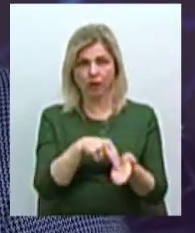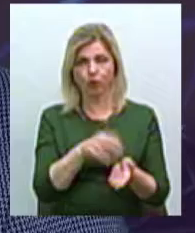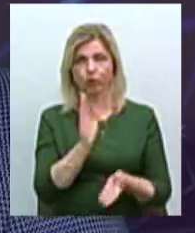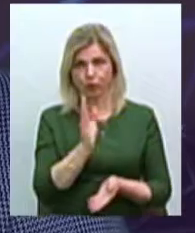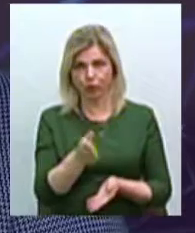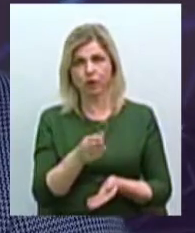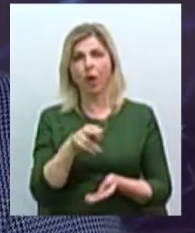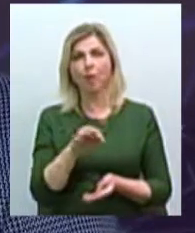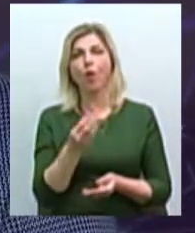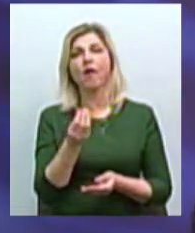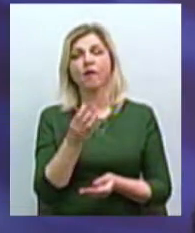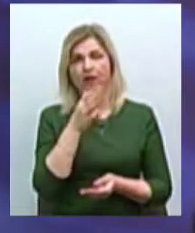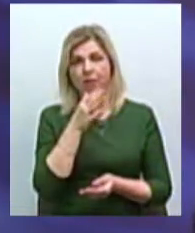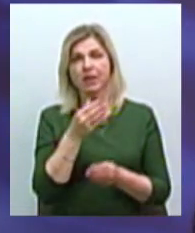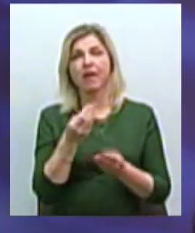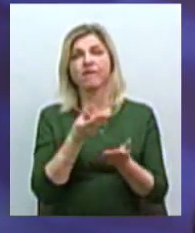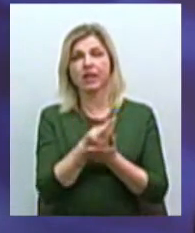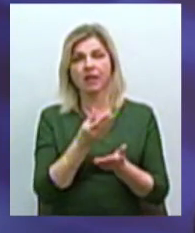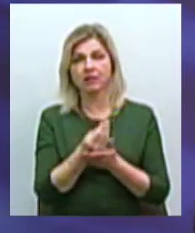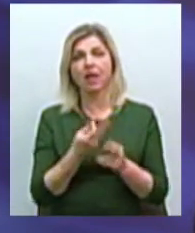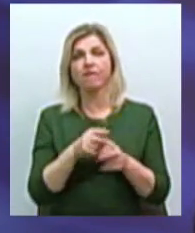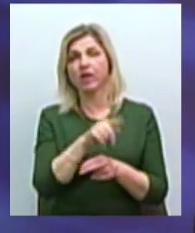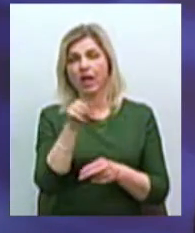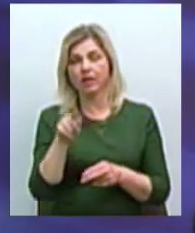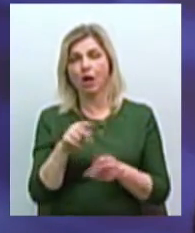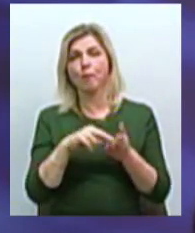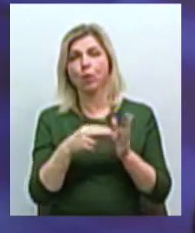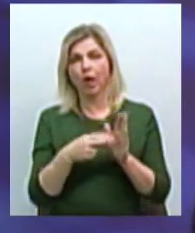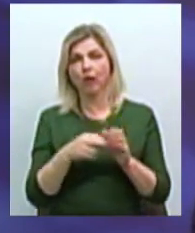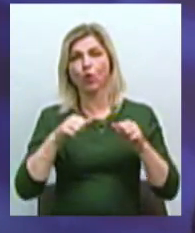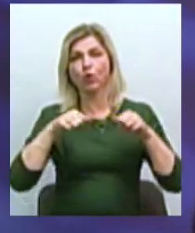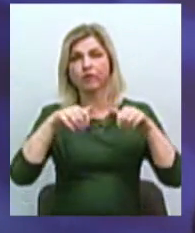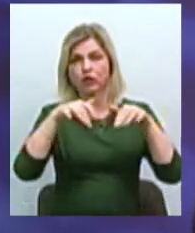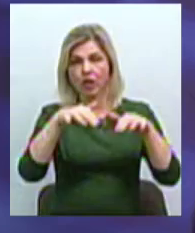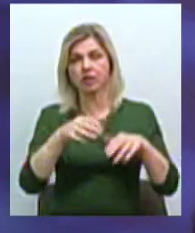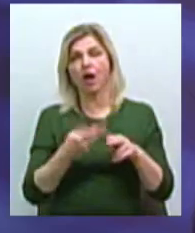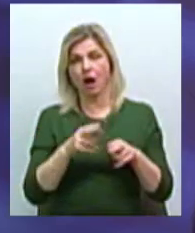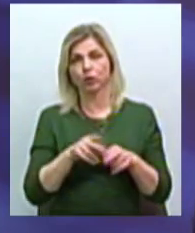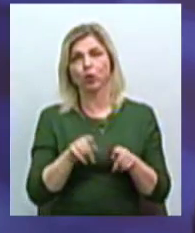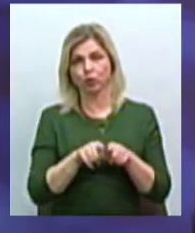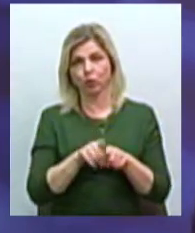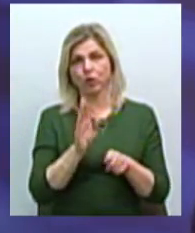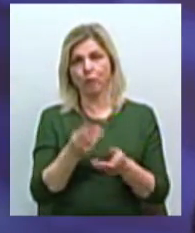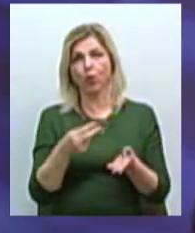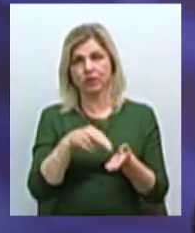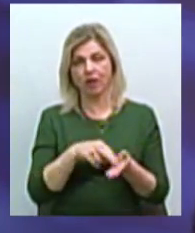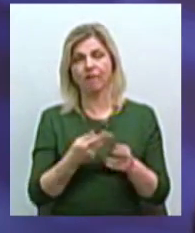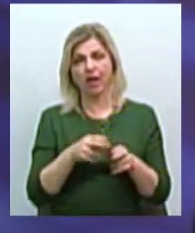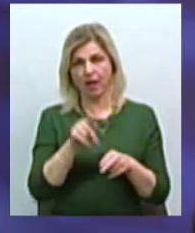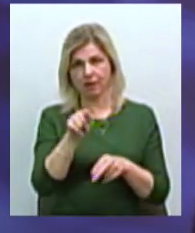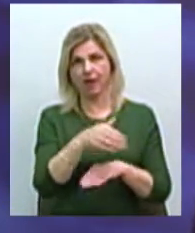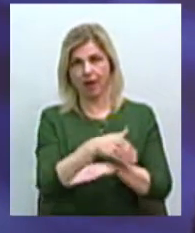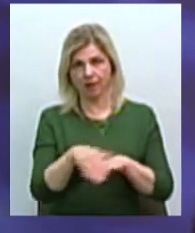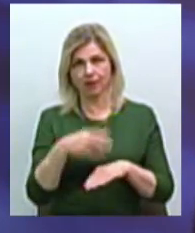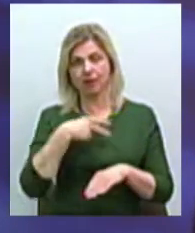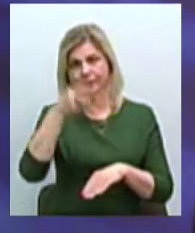мере финансирования я хочу сказать, что в этих проектах предусмотрено еще и освещение с датчиками движения, которые также будут установлены по этим адресам. Я ваш адрес взял